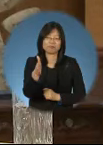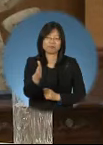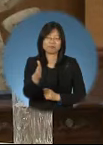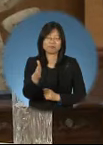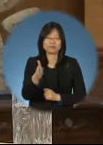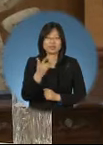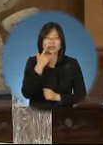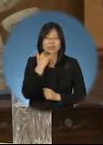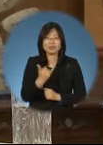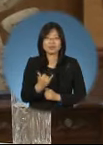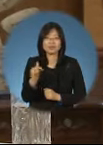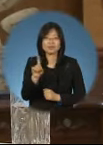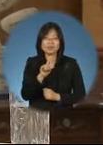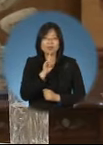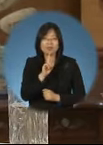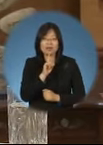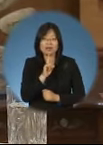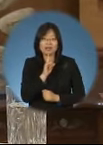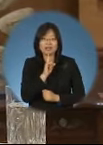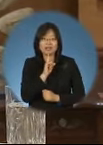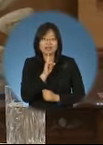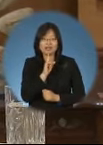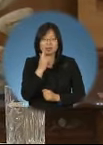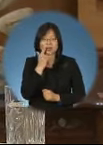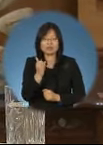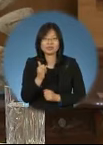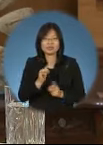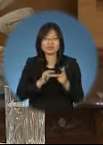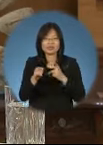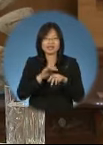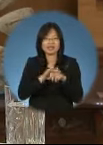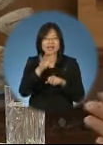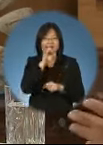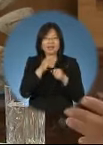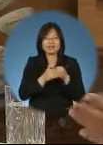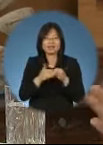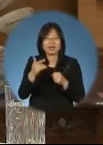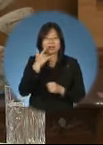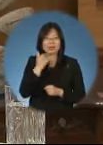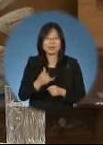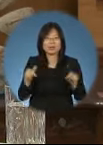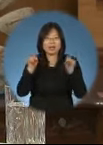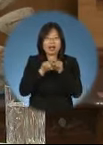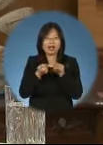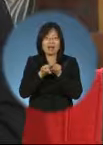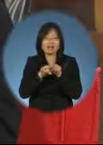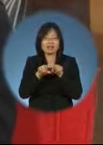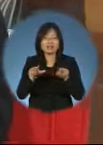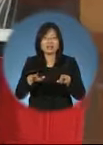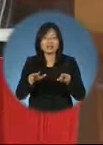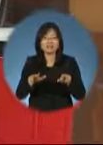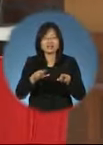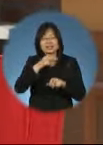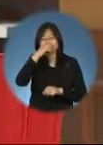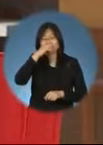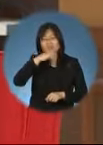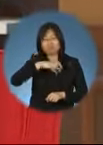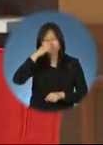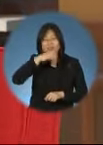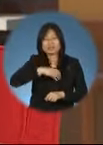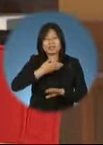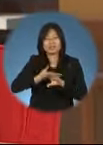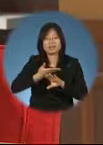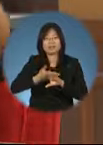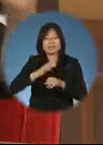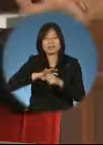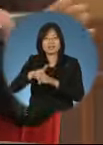그때 부모님들은 뭐라 그래요? 그 부모님도 이해 안 되니까. 그 어려운 부모님들하고는 그냥 딴